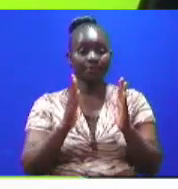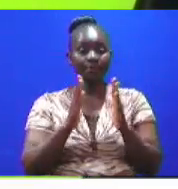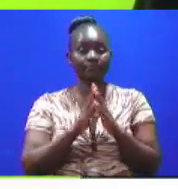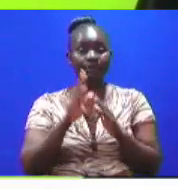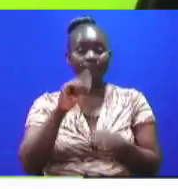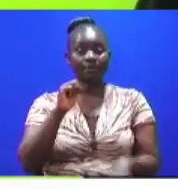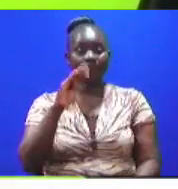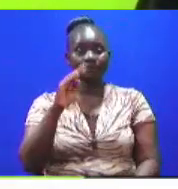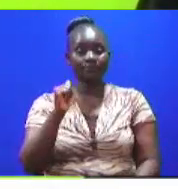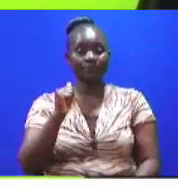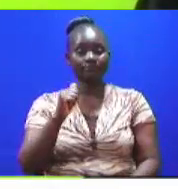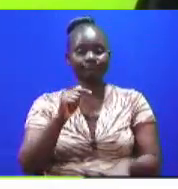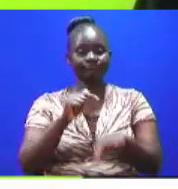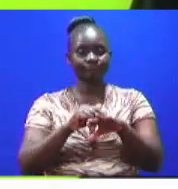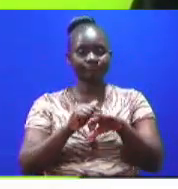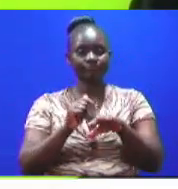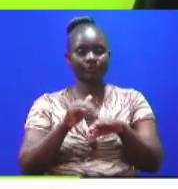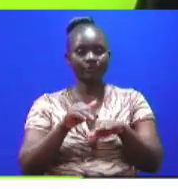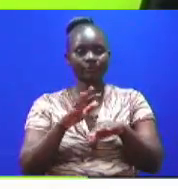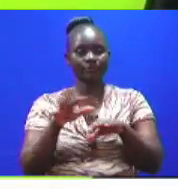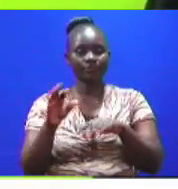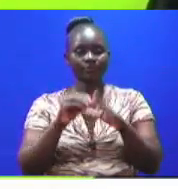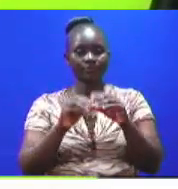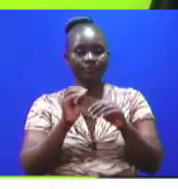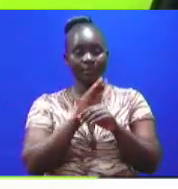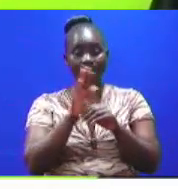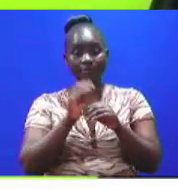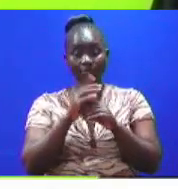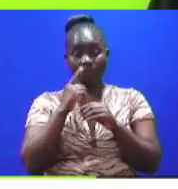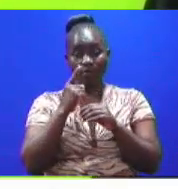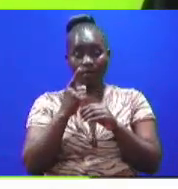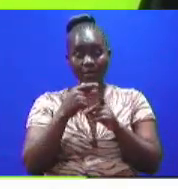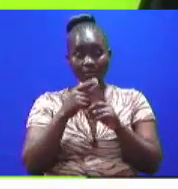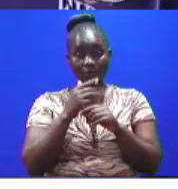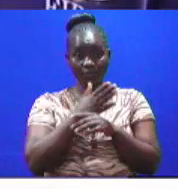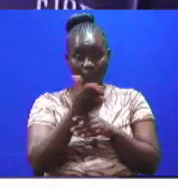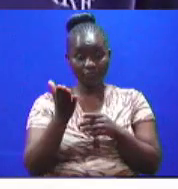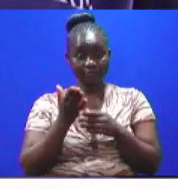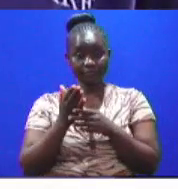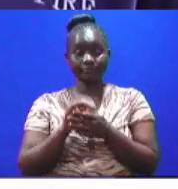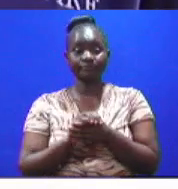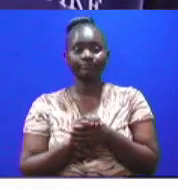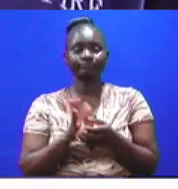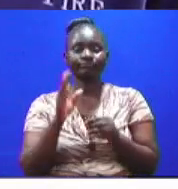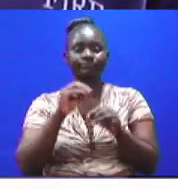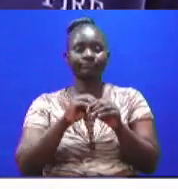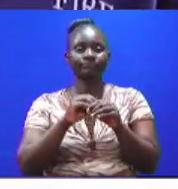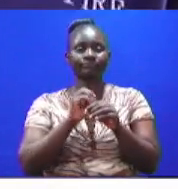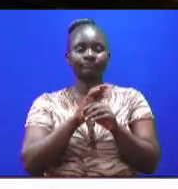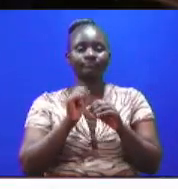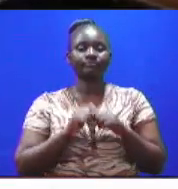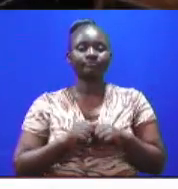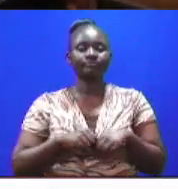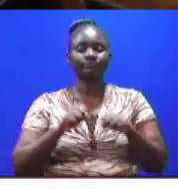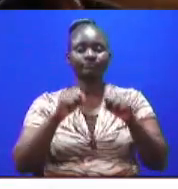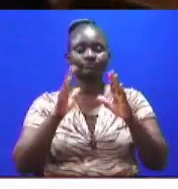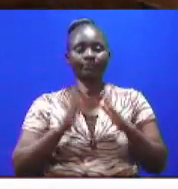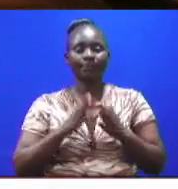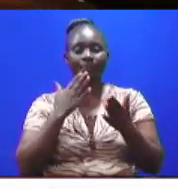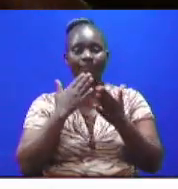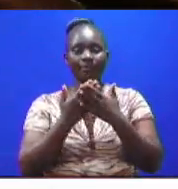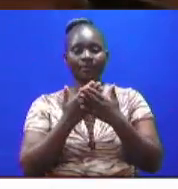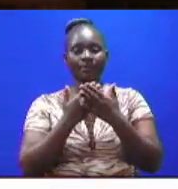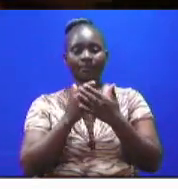with the time. Nonya ni inu na umu goja kukodio nyoro ya umu inu ili chikura. Komenta na yuni gabana boda boda abuye wa yanariambu ya mono